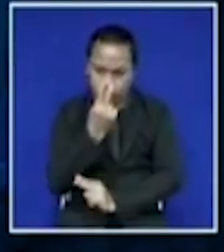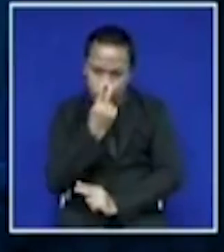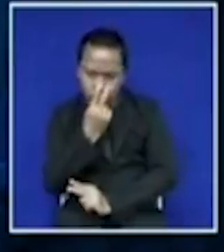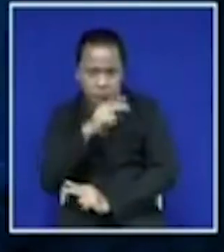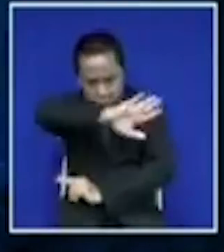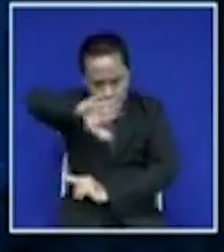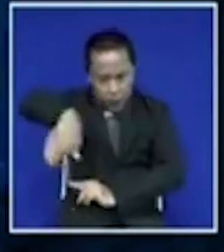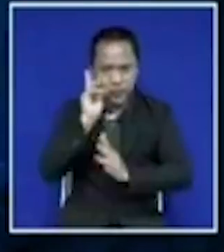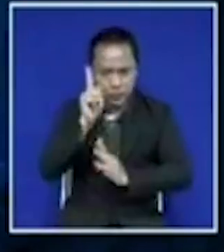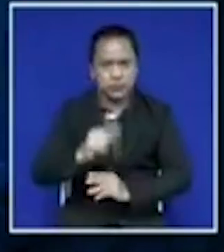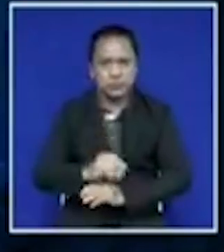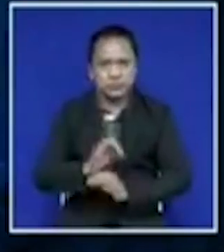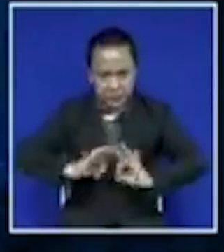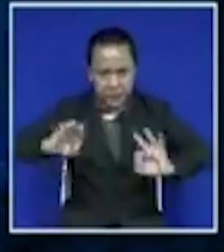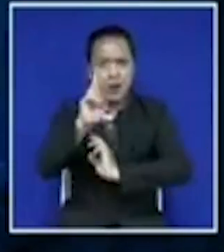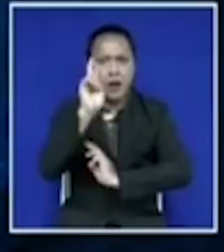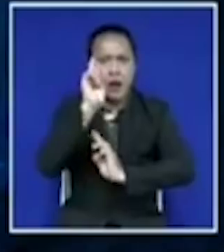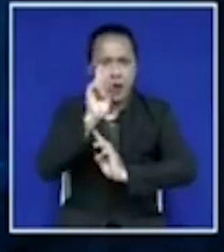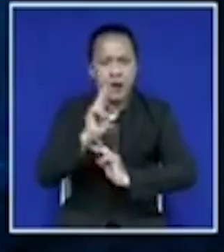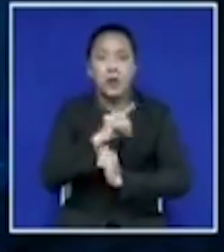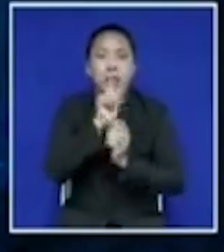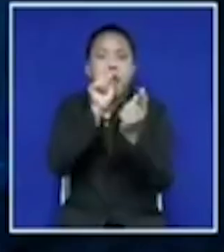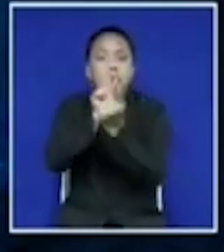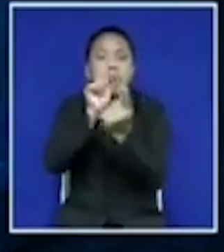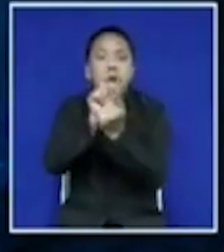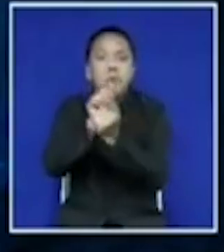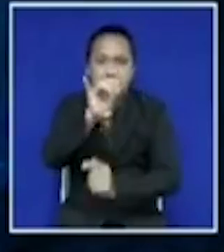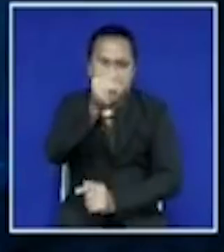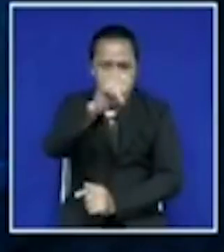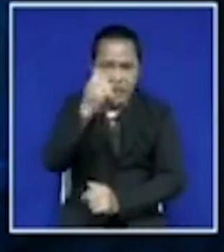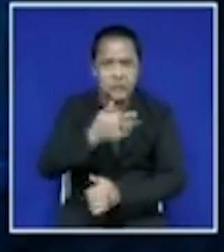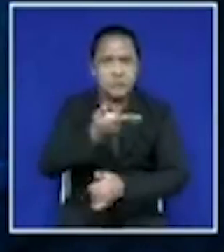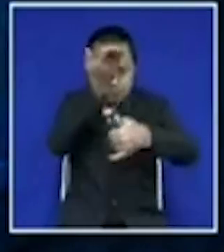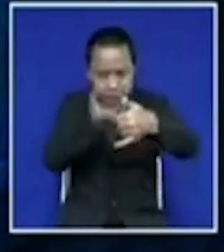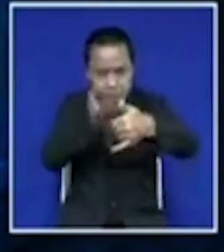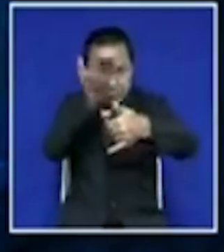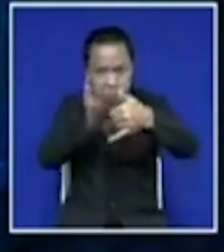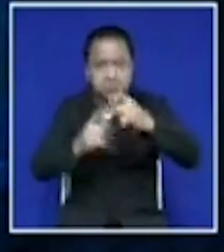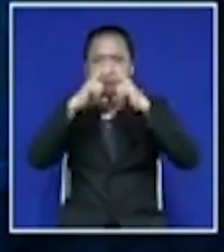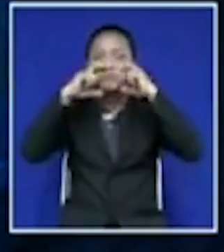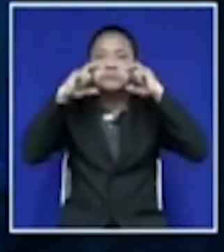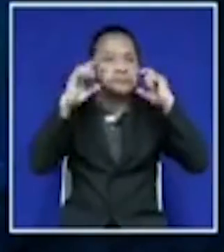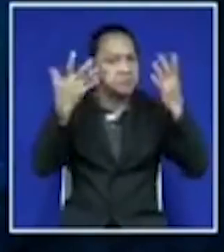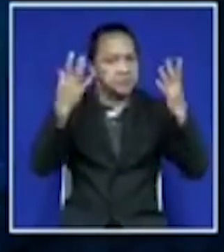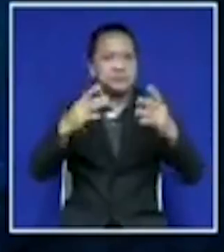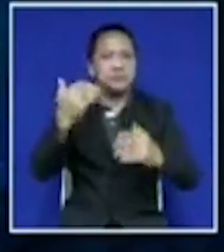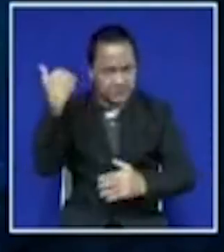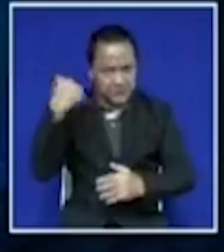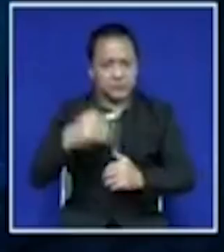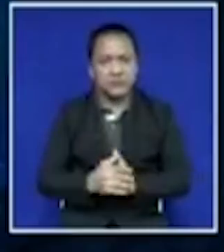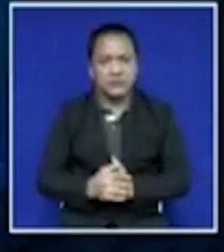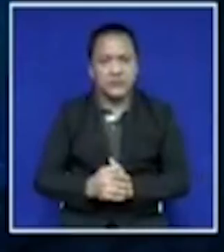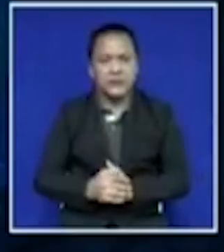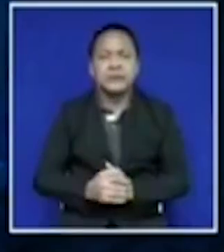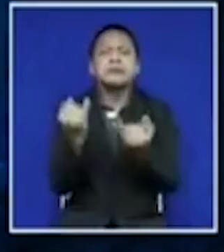ครับมาถามว่าที่ไปเจอตัวนี้มีบางคนมีพฤติกรรมของการไม่ใส่หน้ากากนะครับเพราะคุ้น